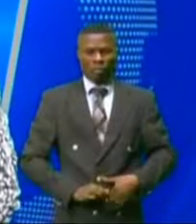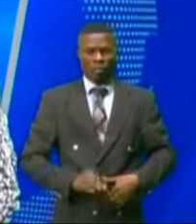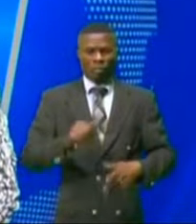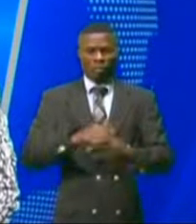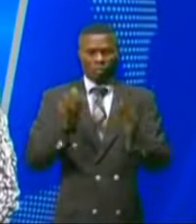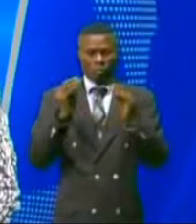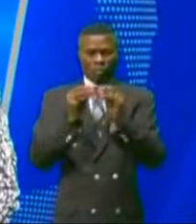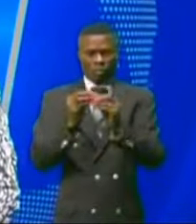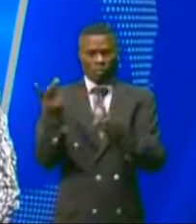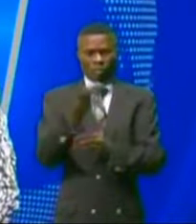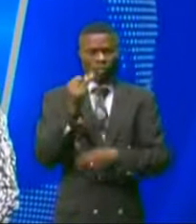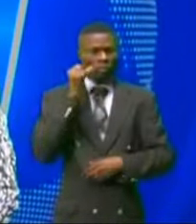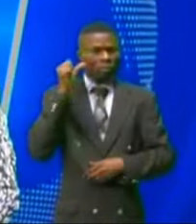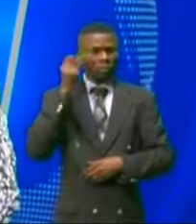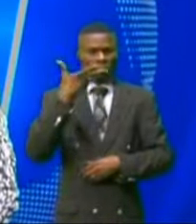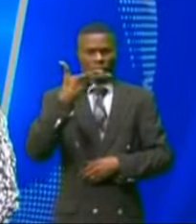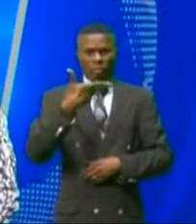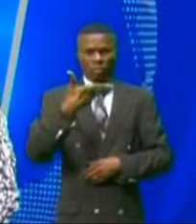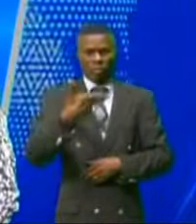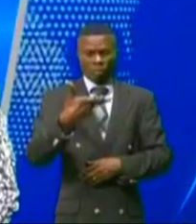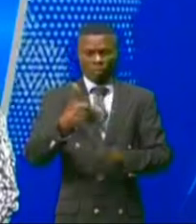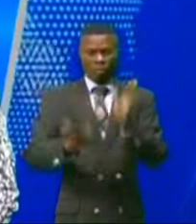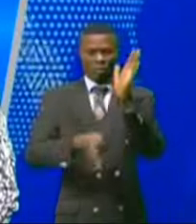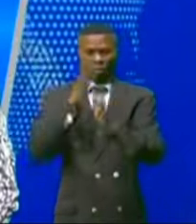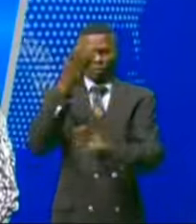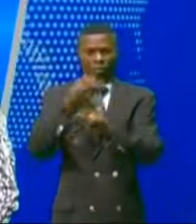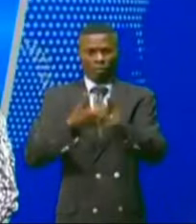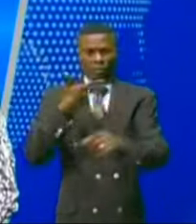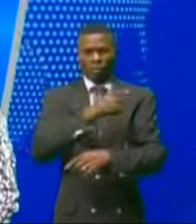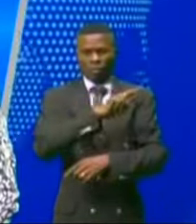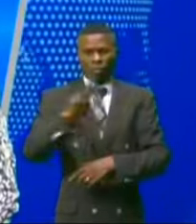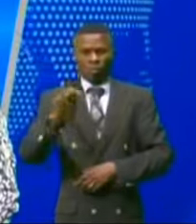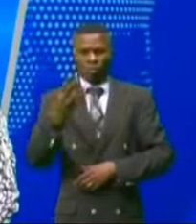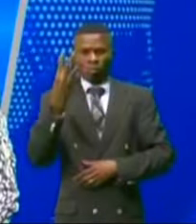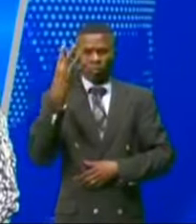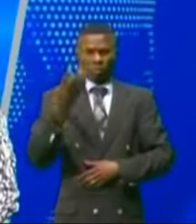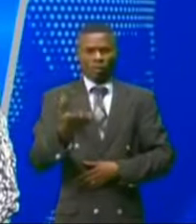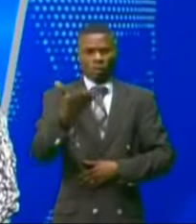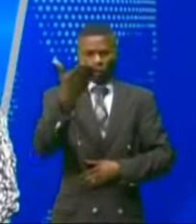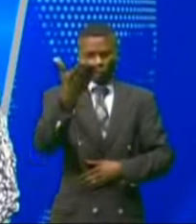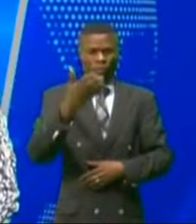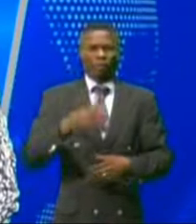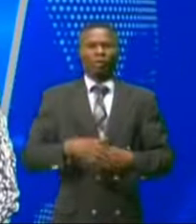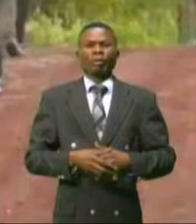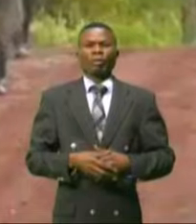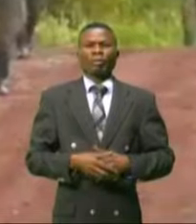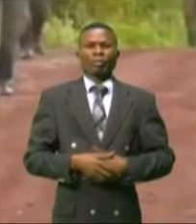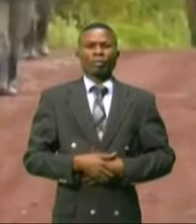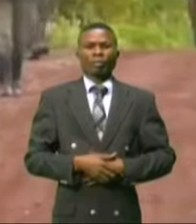cours de leur rencontre hier mercredi 14 février 2024. Regardez.